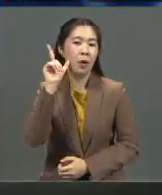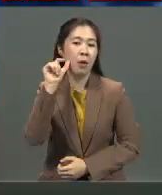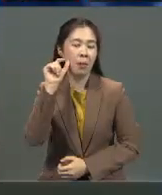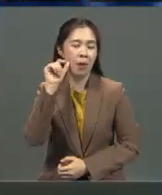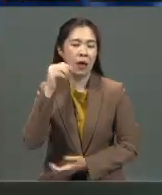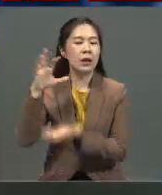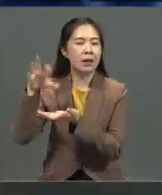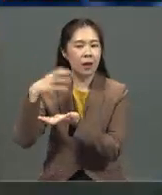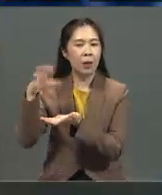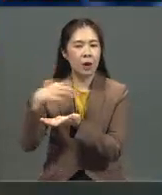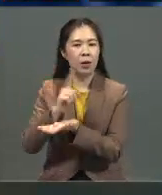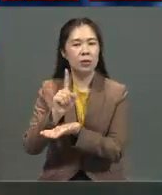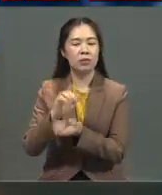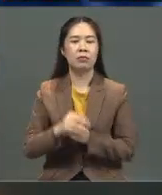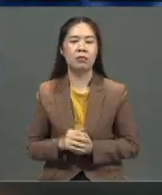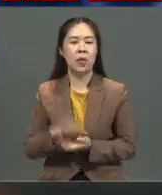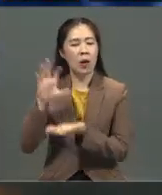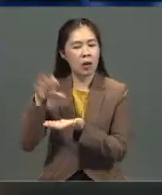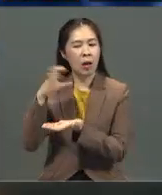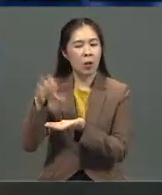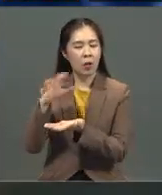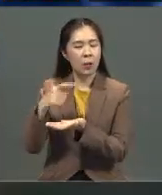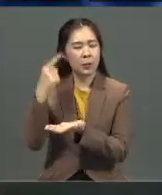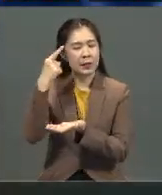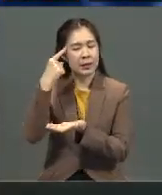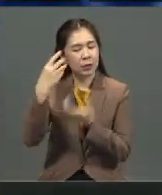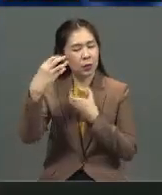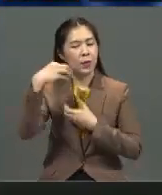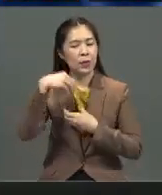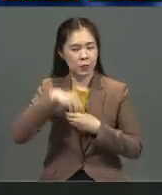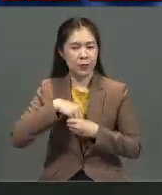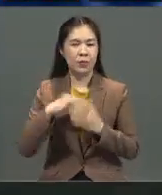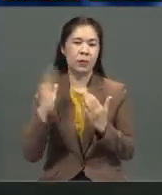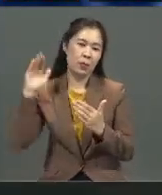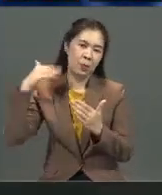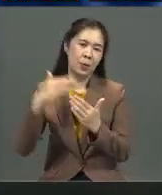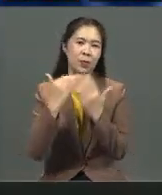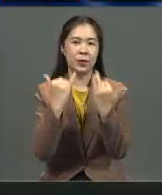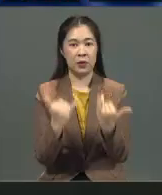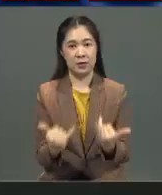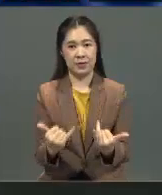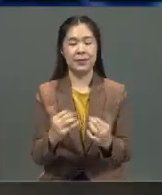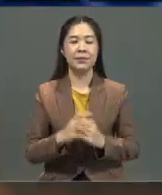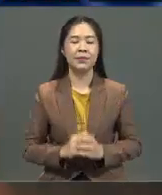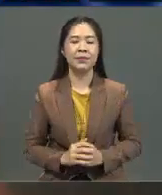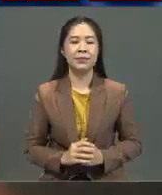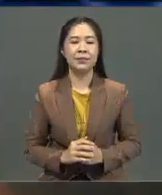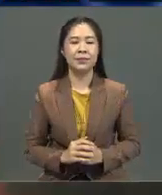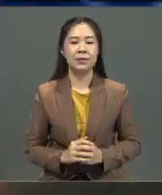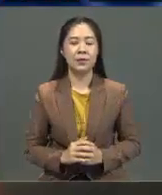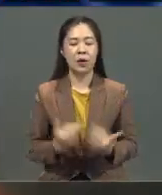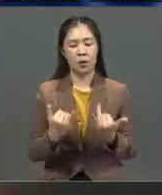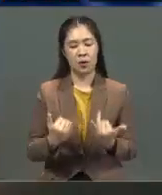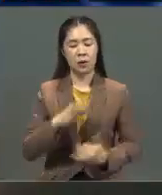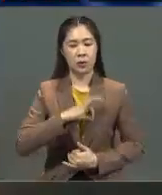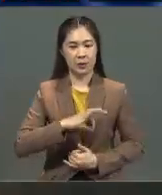ล่าให้เราฟังจนมันซึมซับมาจนถึงปัจจุบันนี้นะคะฉะนั้นวันนี้ก็ดีใ